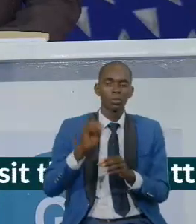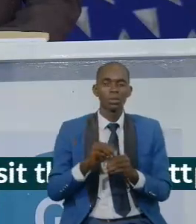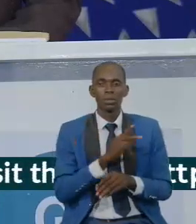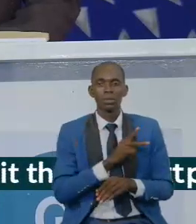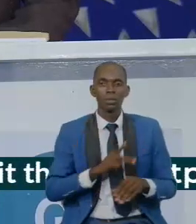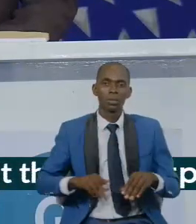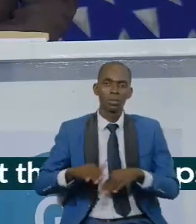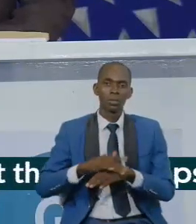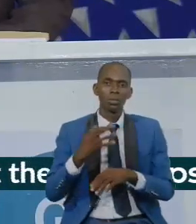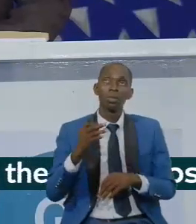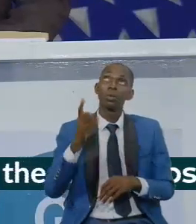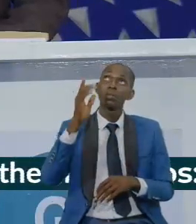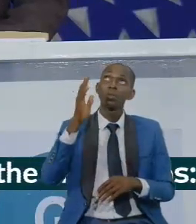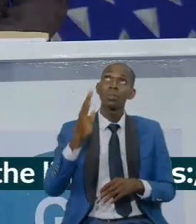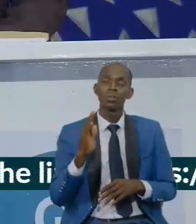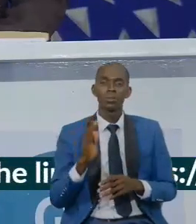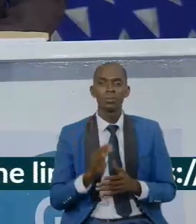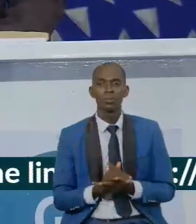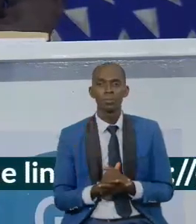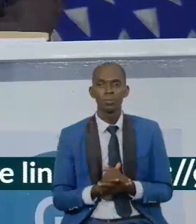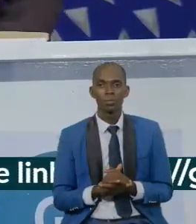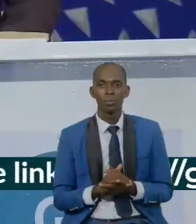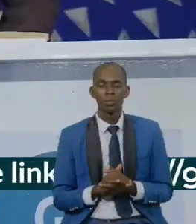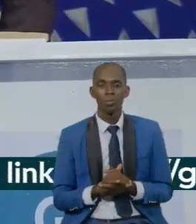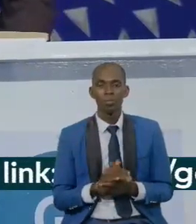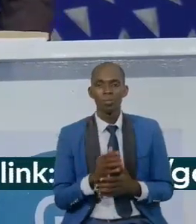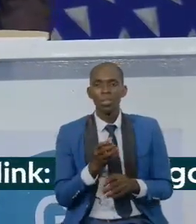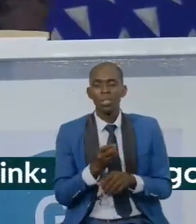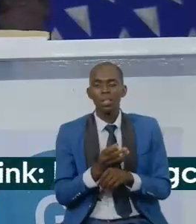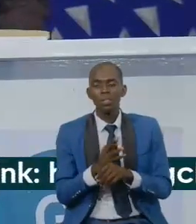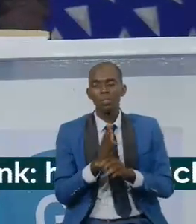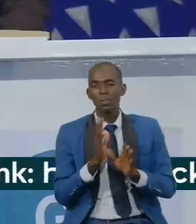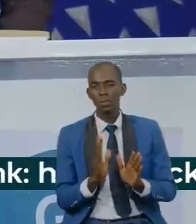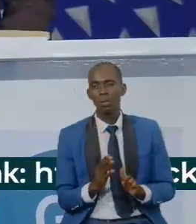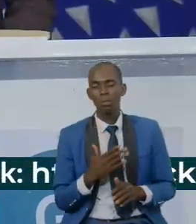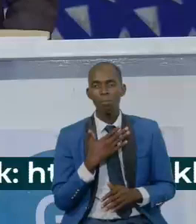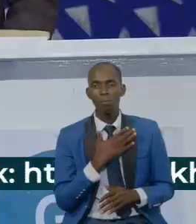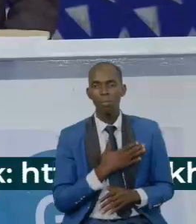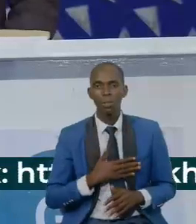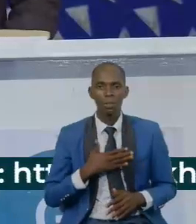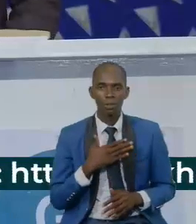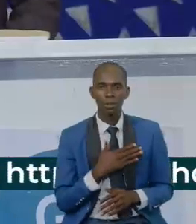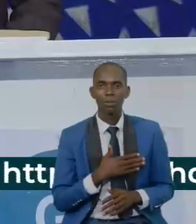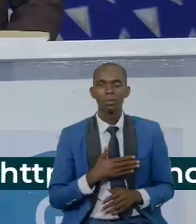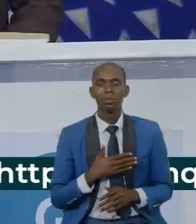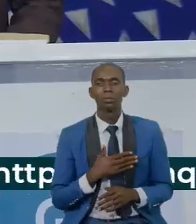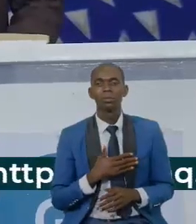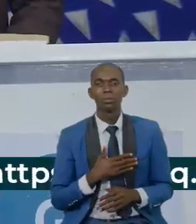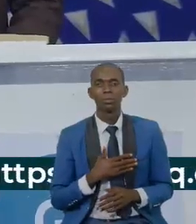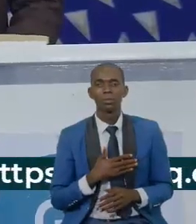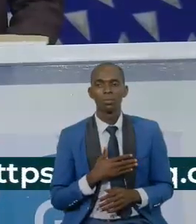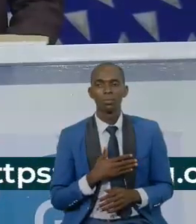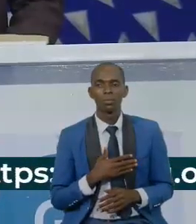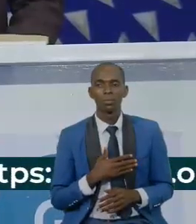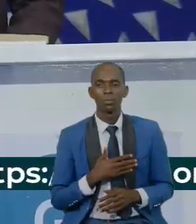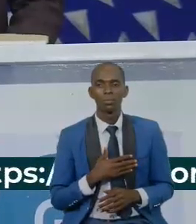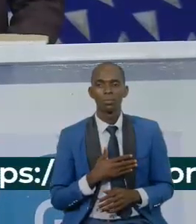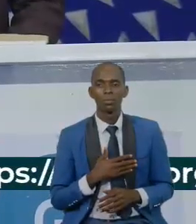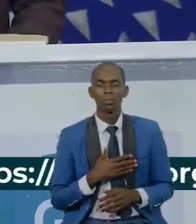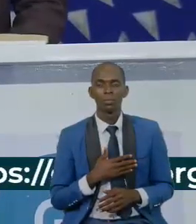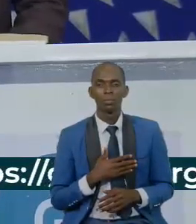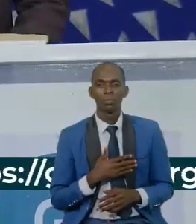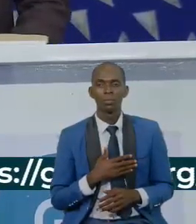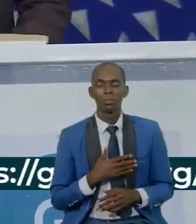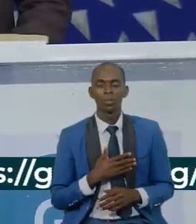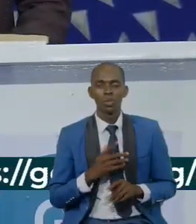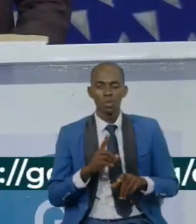Les conseillers, s'il vous plaît. Counselors, please. Approchez-vous de ces convertis. Go